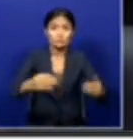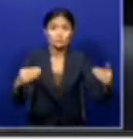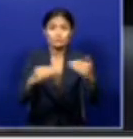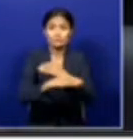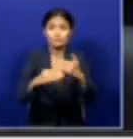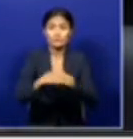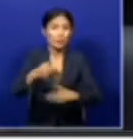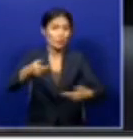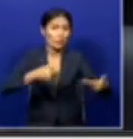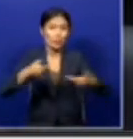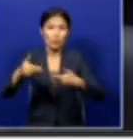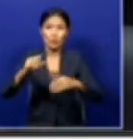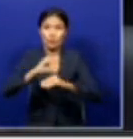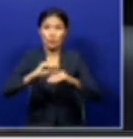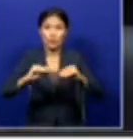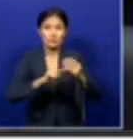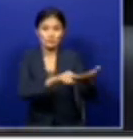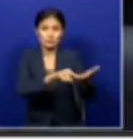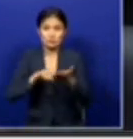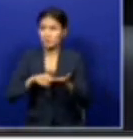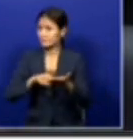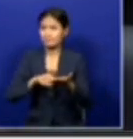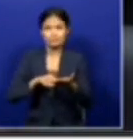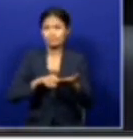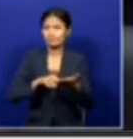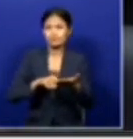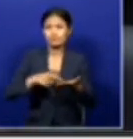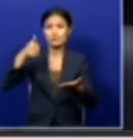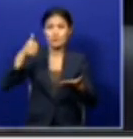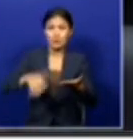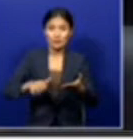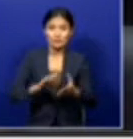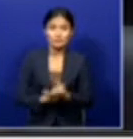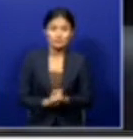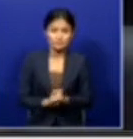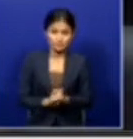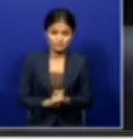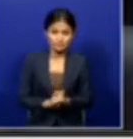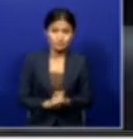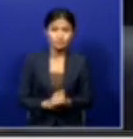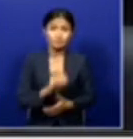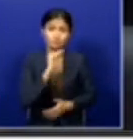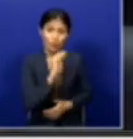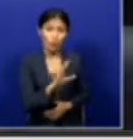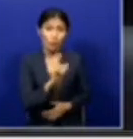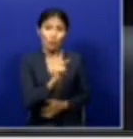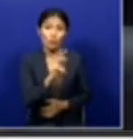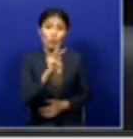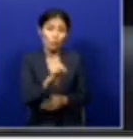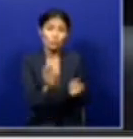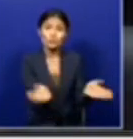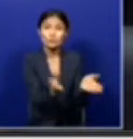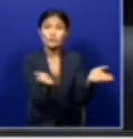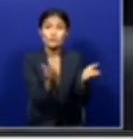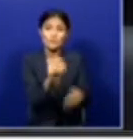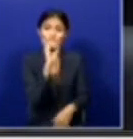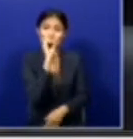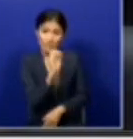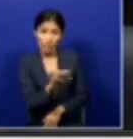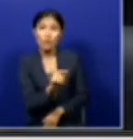ให้ดีนะฮะท่านประธานสำนักงบประมาณแจ้งกรมส่งเสริมผมเองตกใจครับท่านประธ